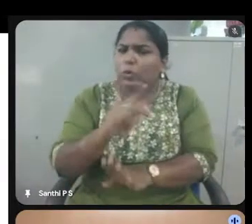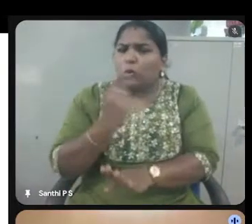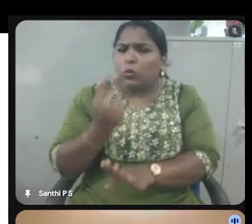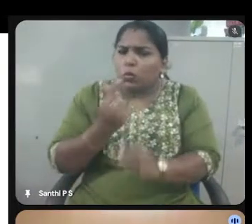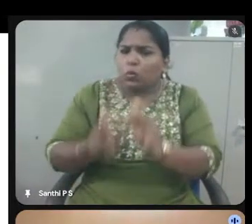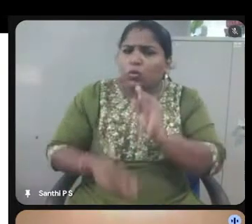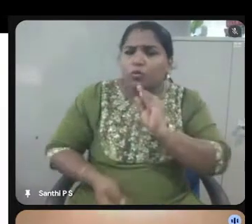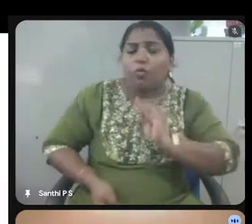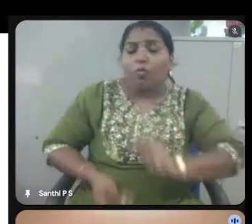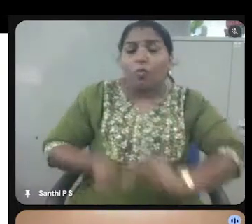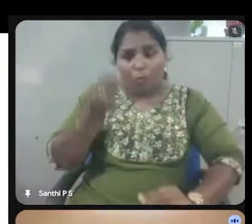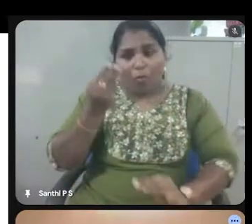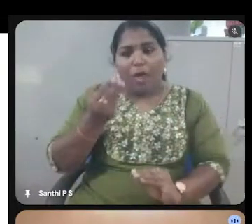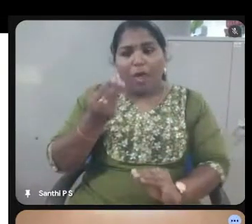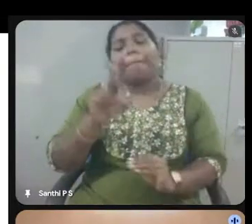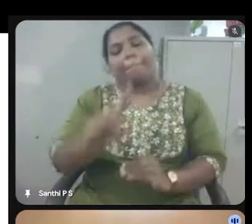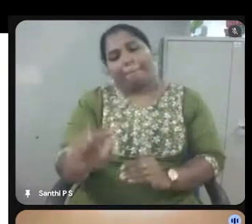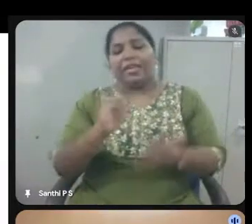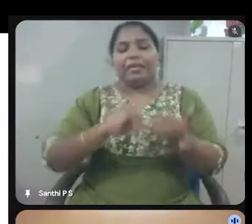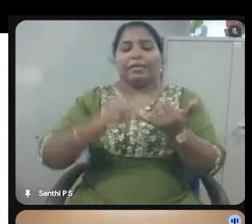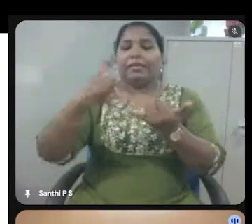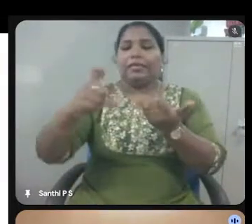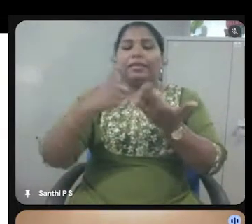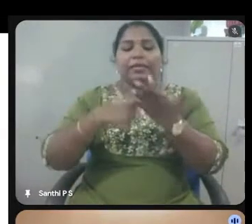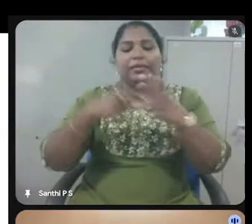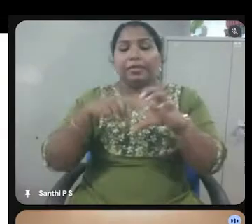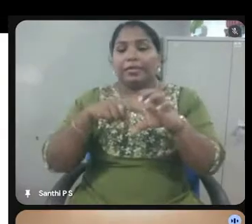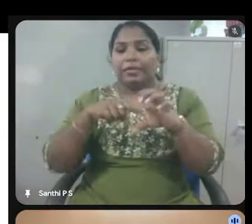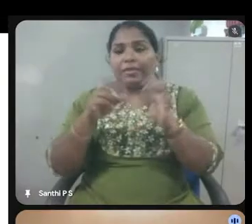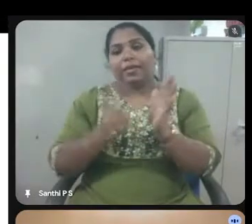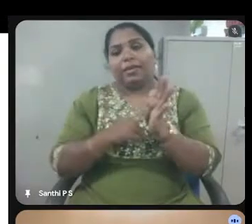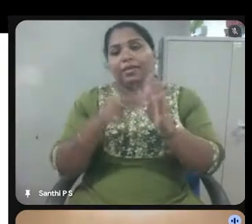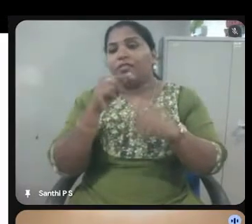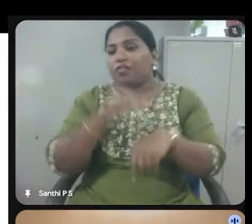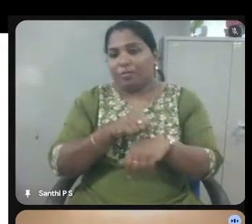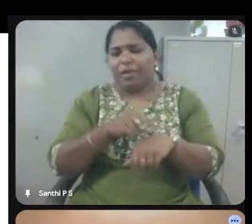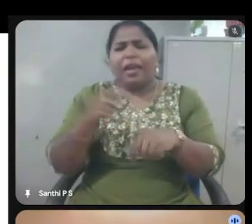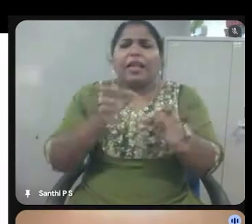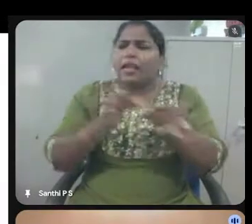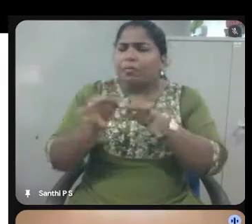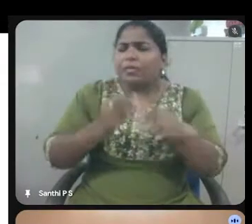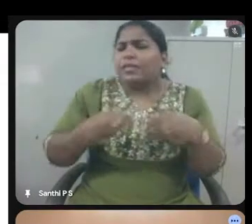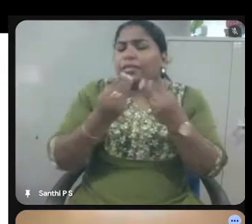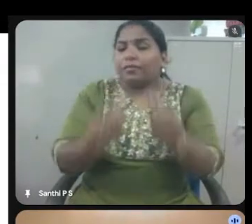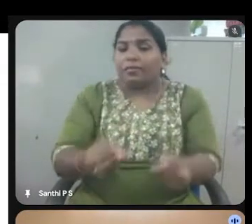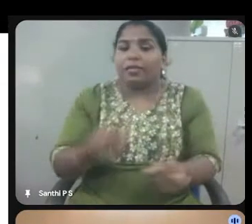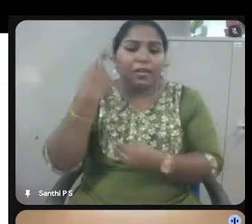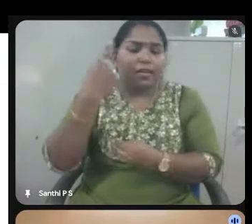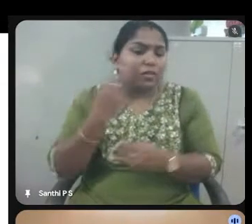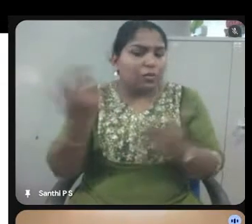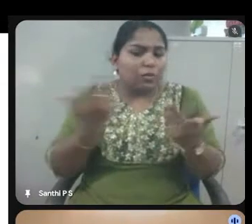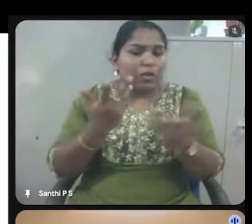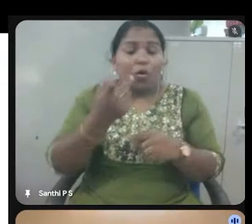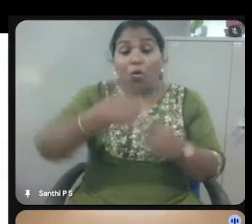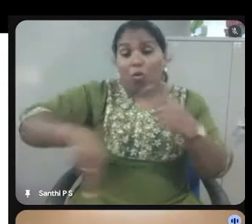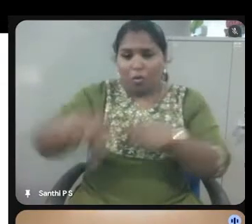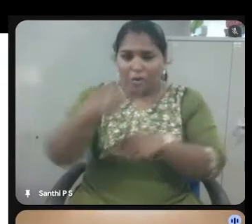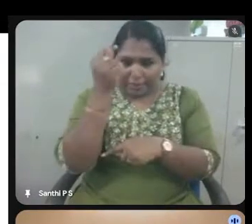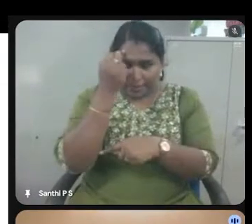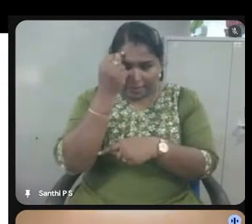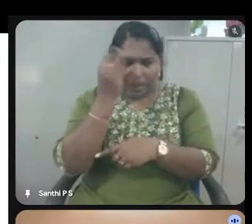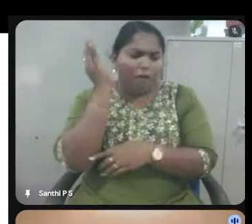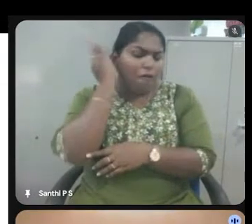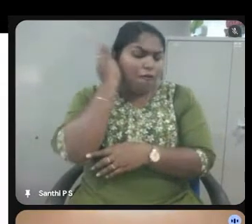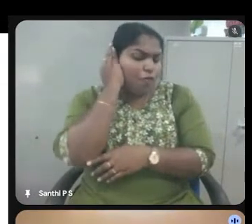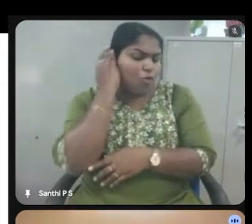ഉപകരണം ഉപയോഗിക്കുന്നതും സ്ക്രീൻ ടൈമാണ്. ഞാനിതിവിടെ എടുത്തു പറയാൻ കാരണം എന്താണെന്ന് വെച്ചാൽ, നമ്മുടെയും വിചാരം നമ്മൾ ഫോൺ യൂസ്